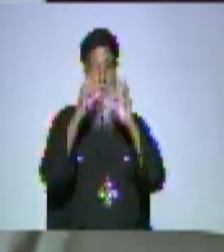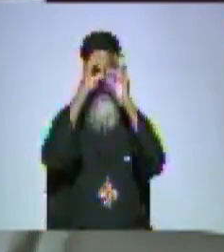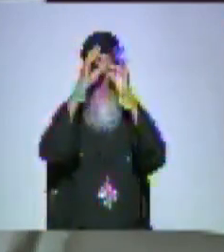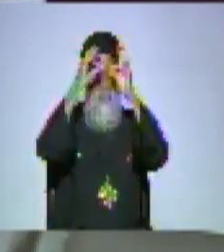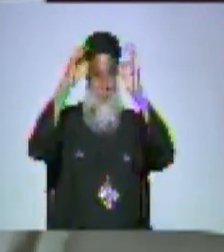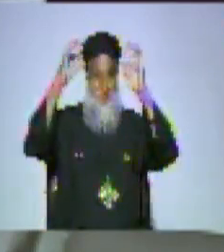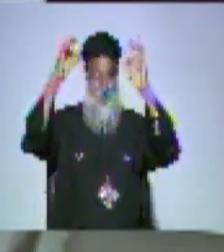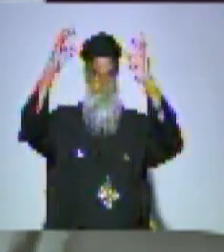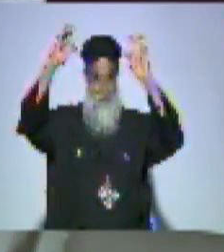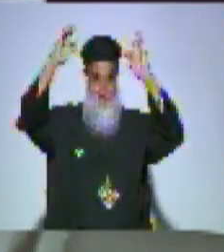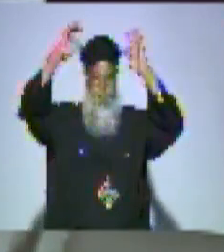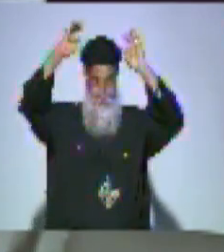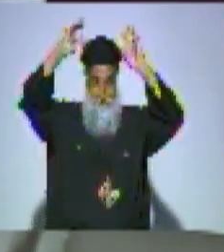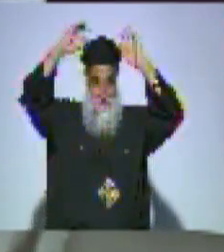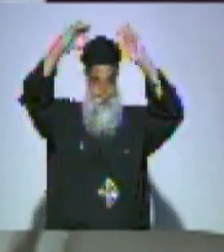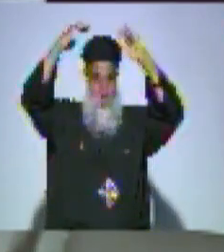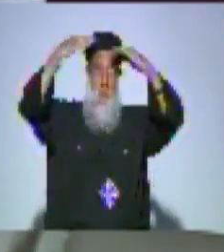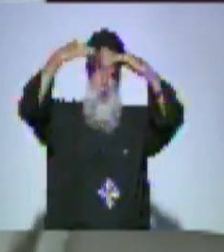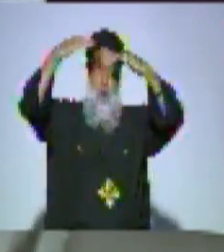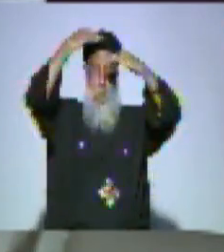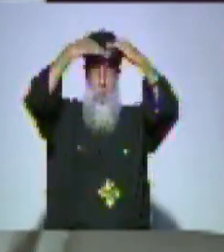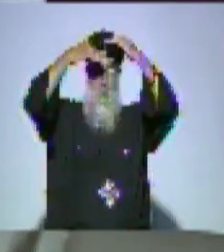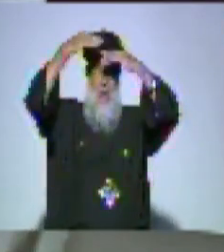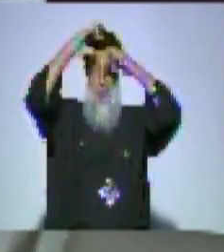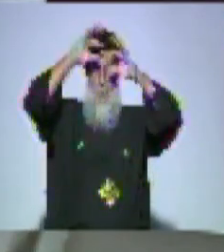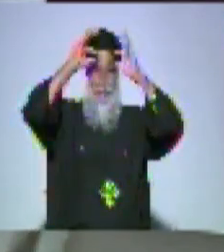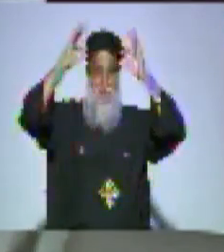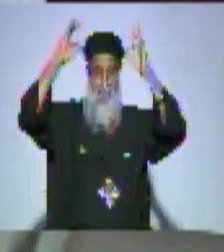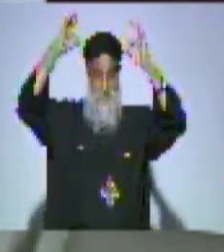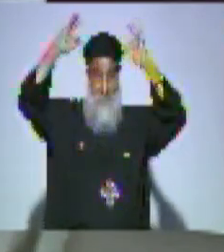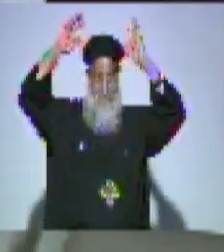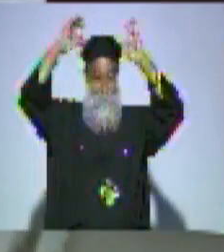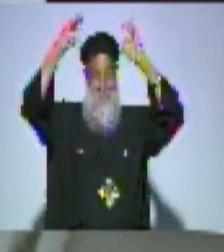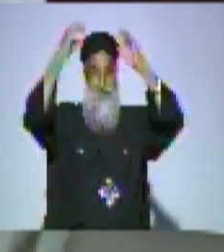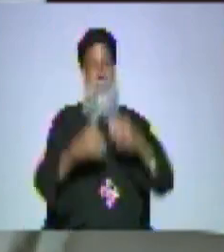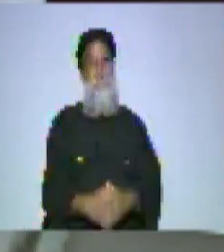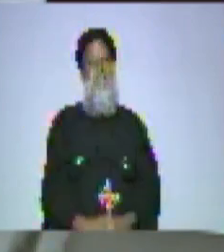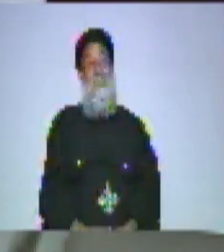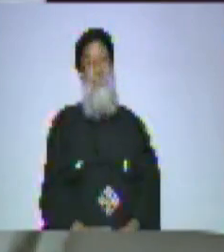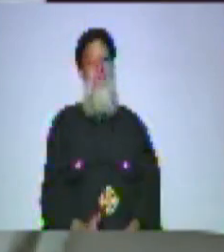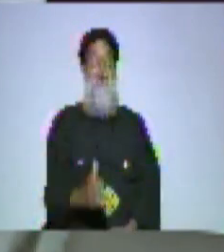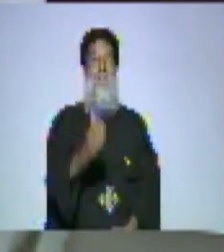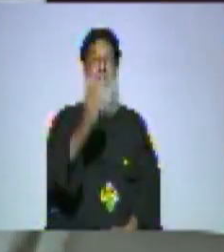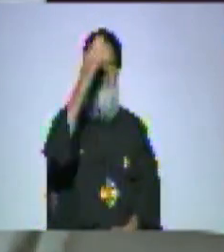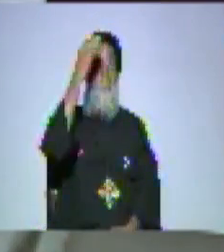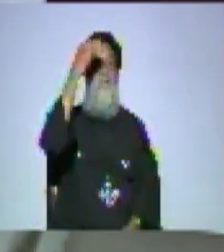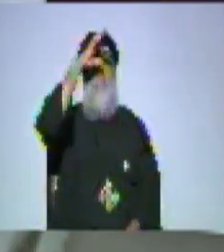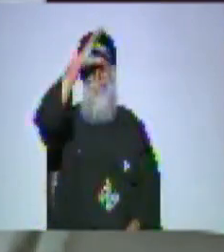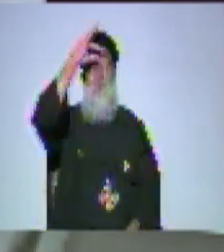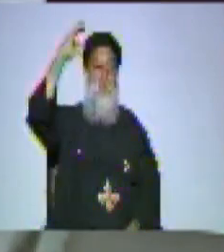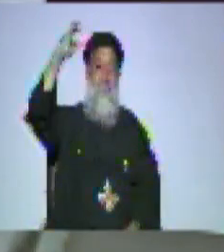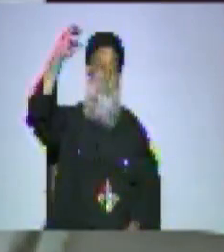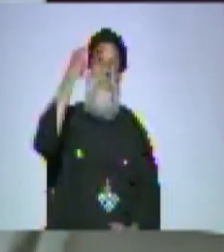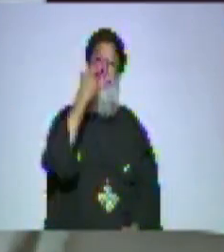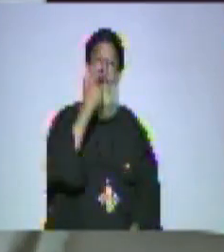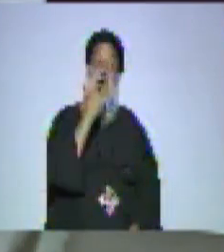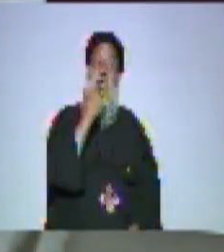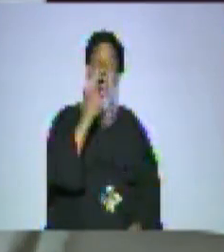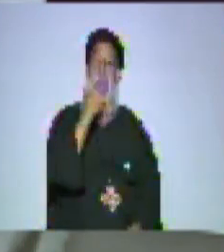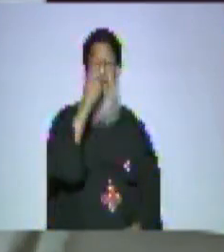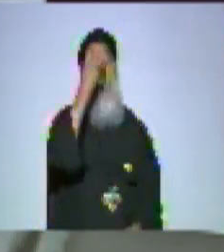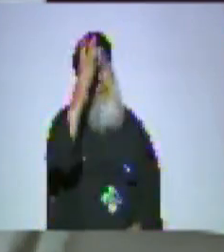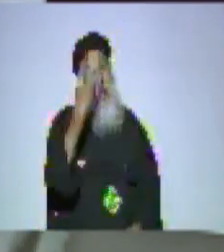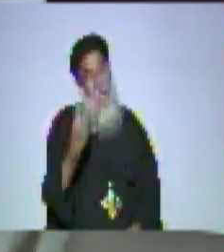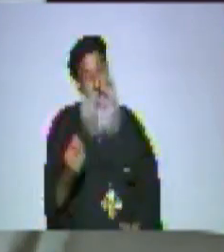باعتبار الاكليل اعلى حاجه في الانسان يعني فاكليل السنه اكليل اليوم اكليل الليله